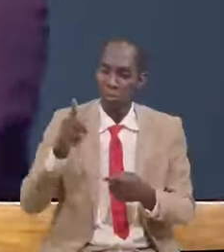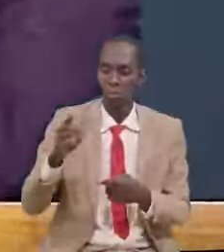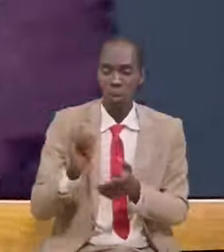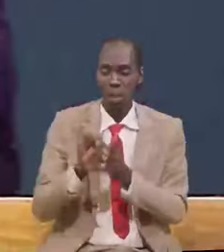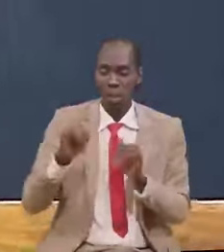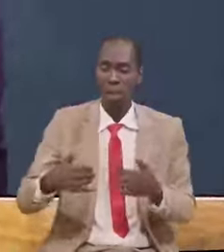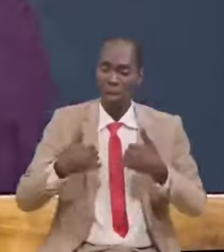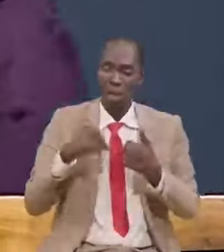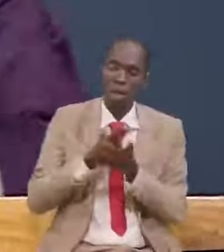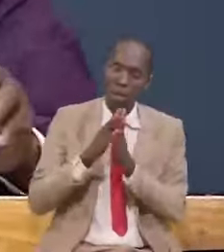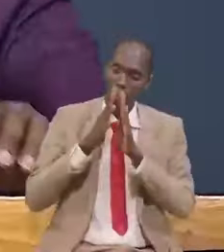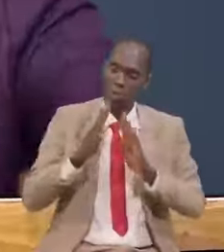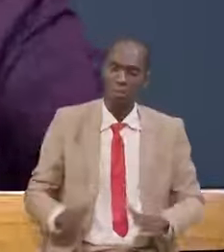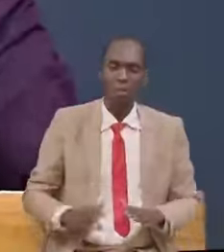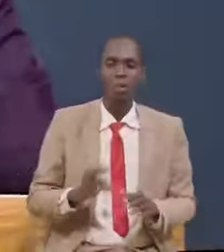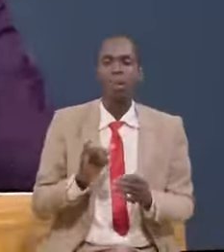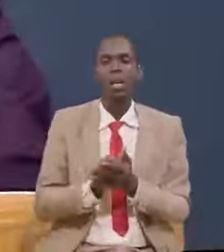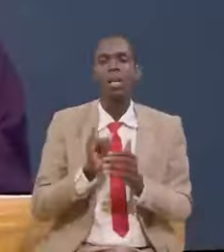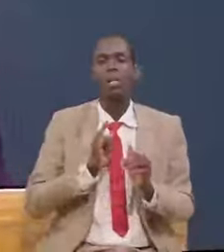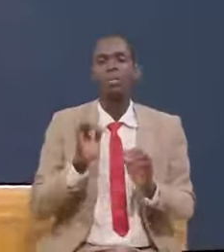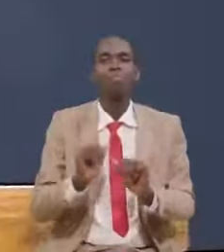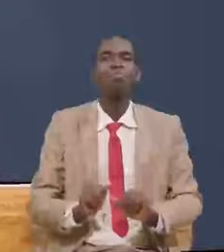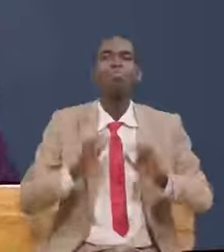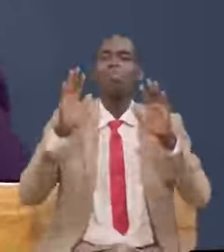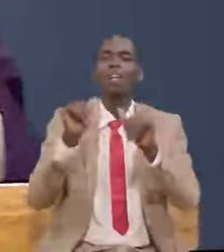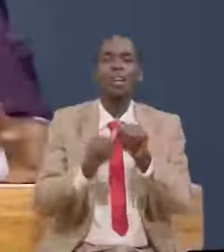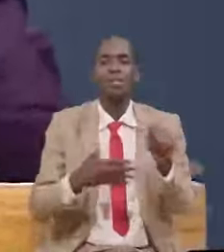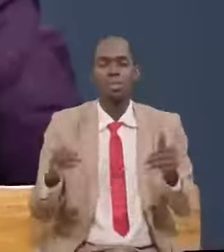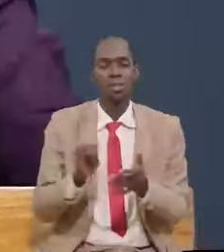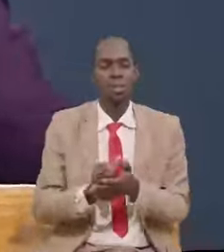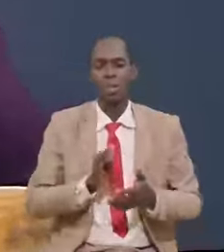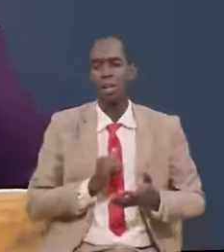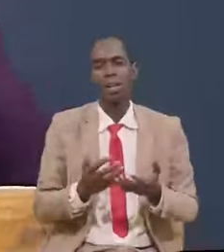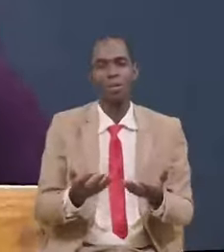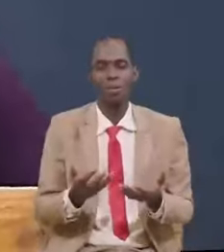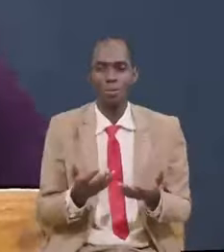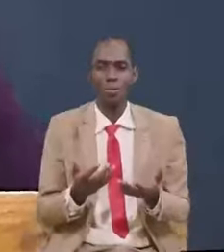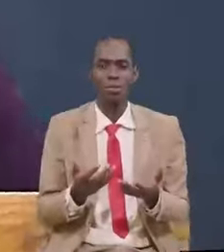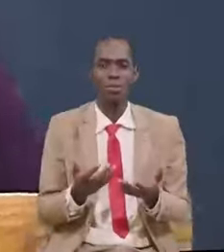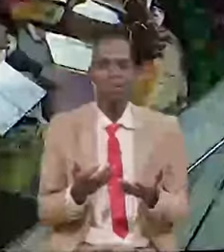Alors, si ma pauvreté extrême peut vous satisfaire, alors j'abandonne cela.